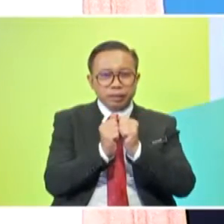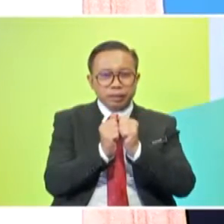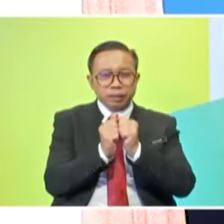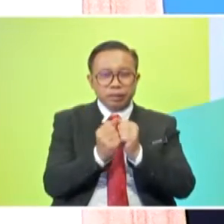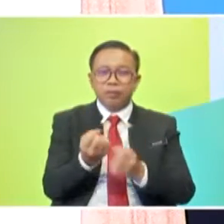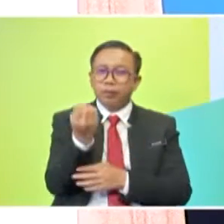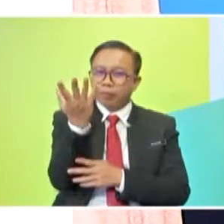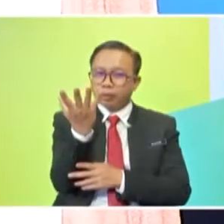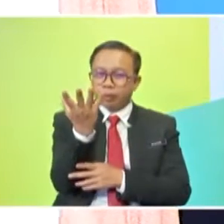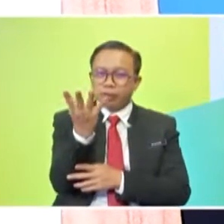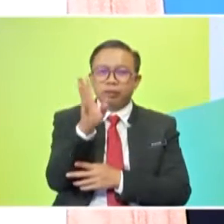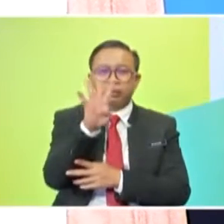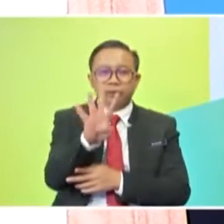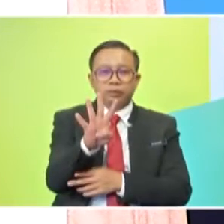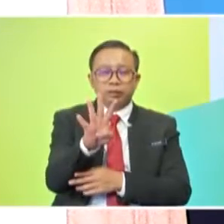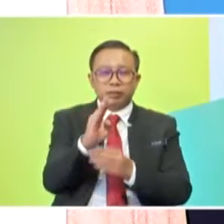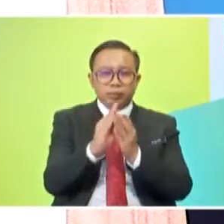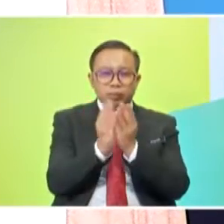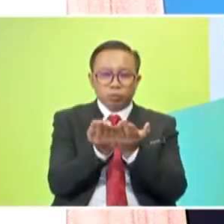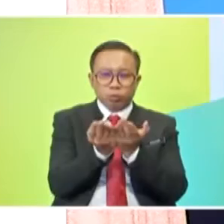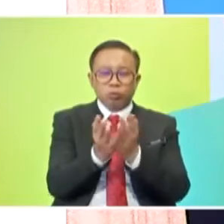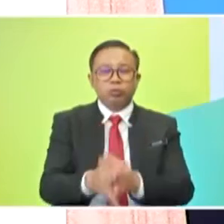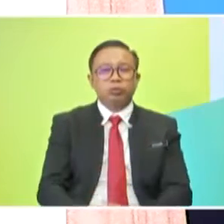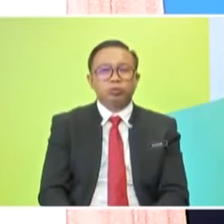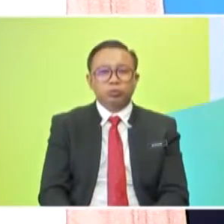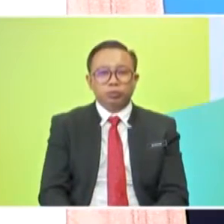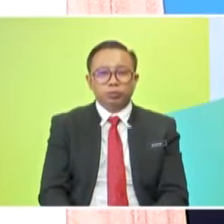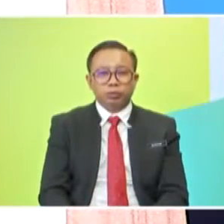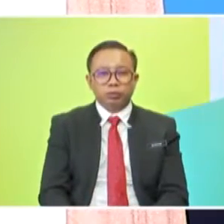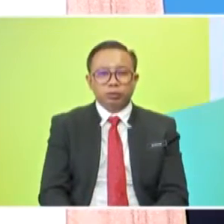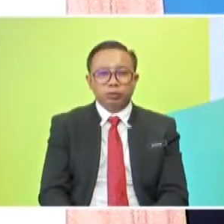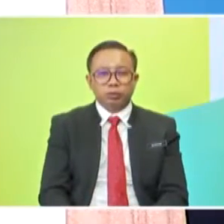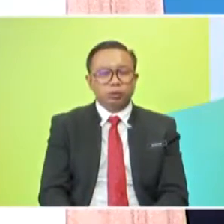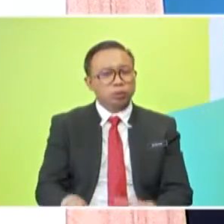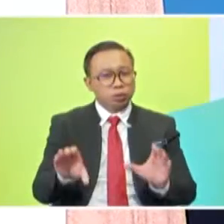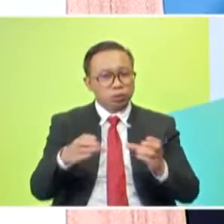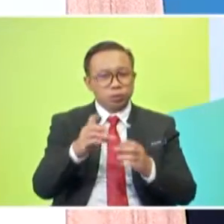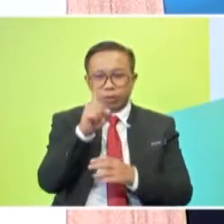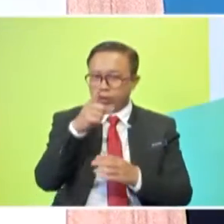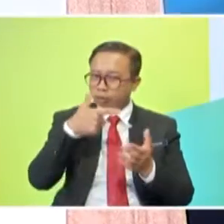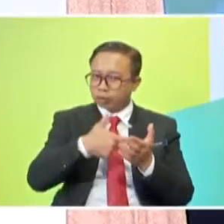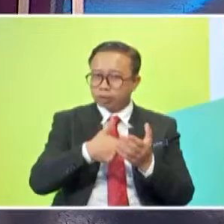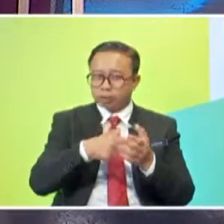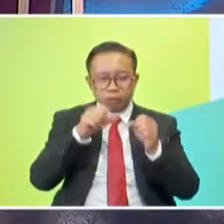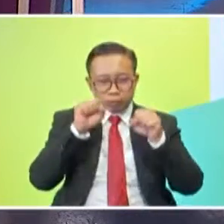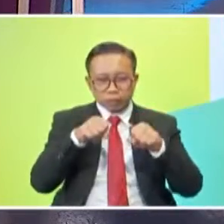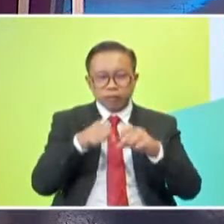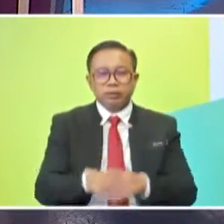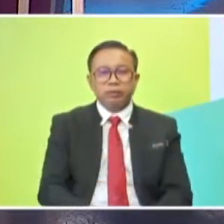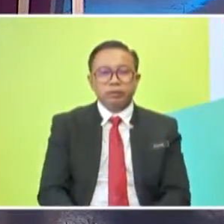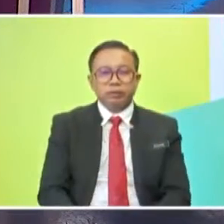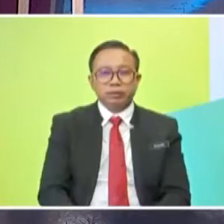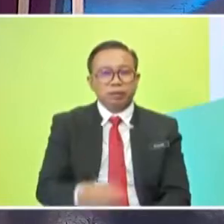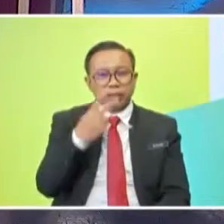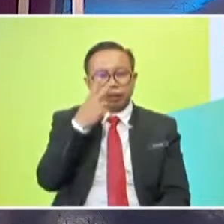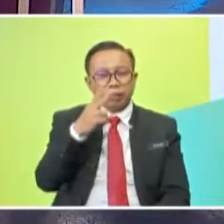berapa Empat buat buku kita coba satu lagi boleh-boleh merah itu